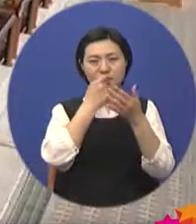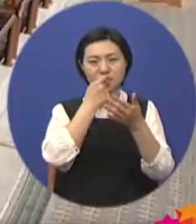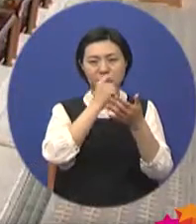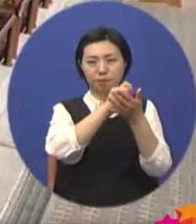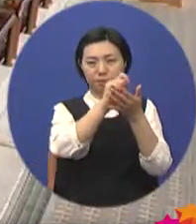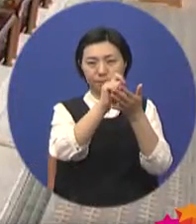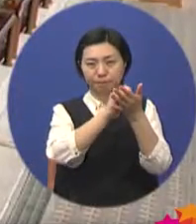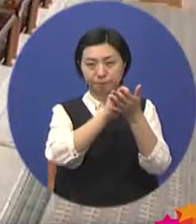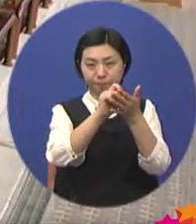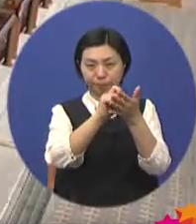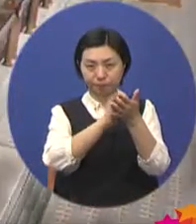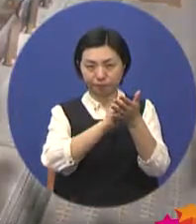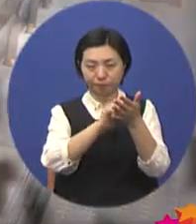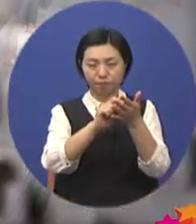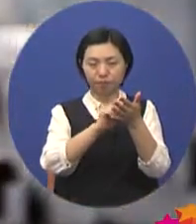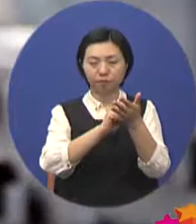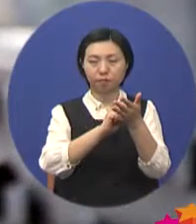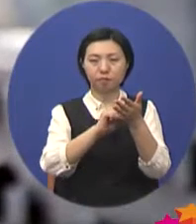내려가